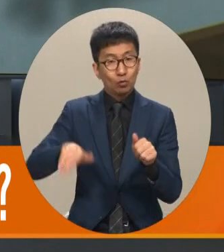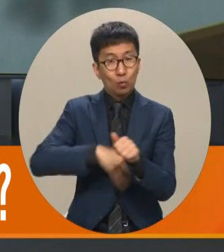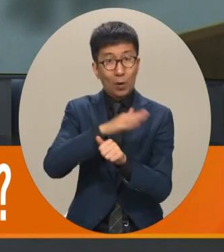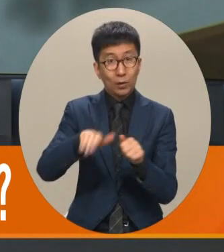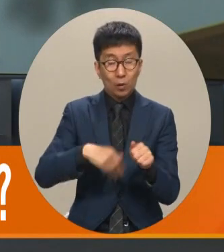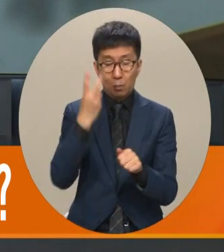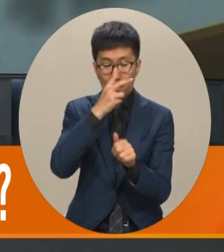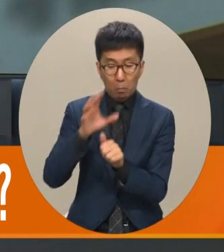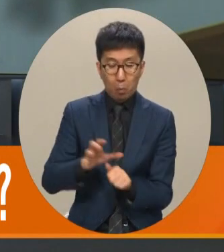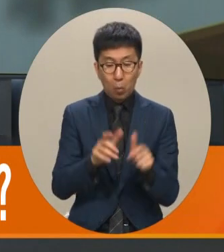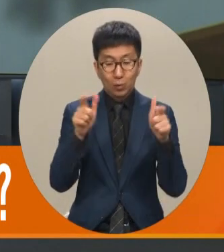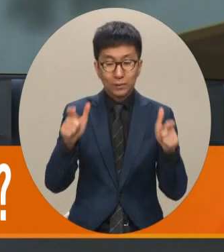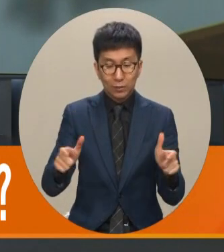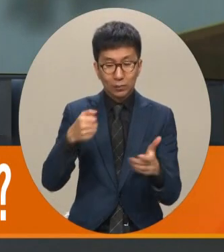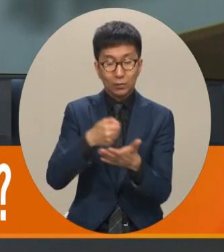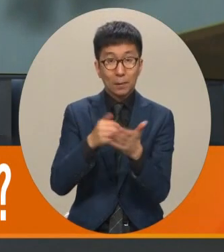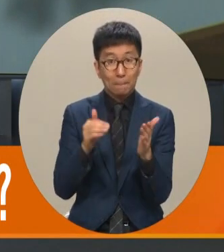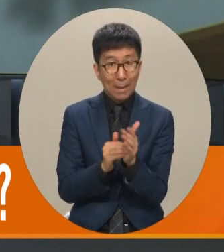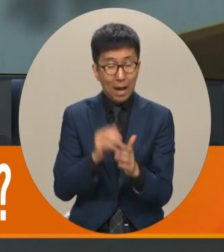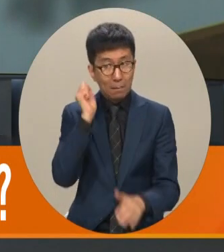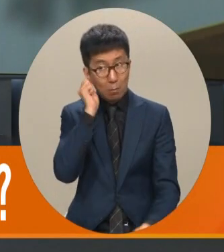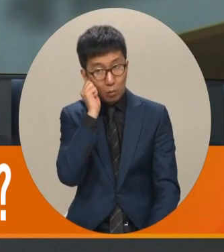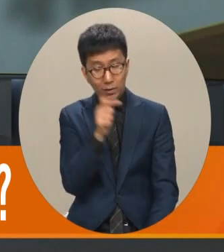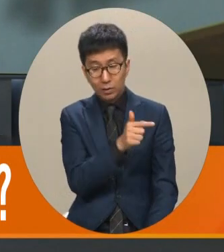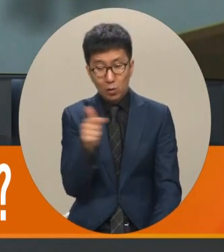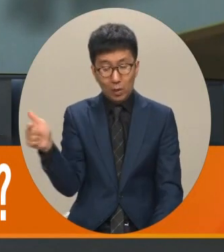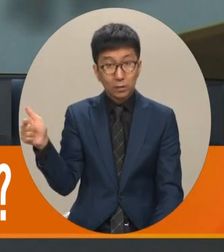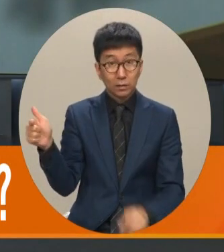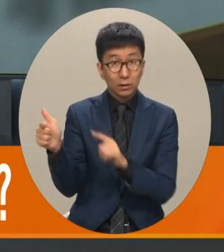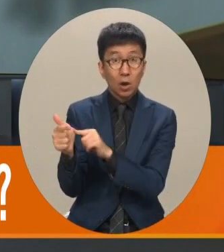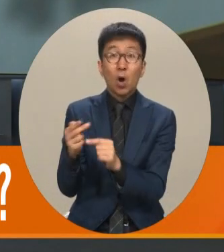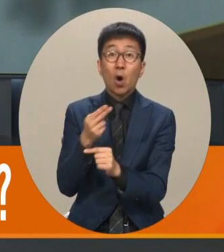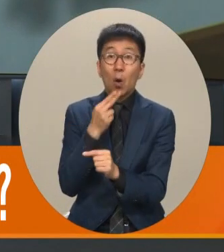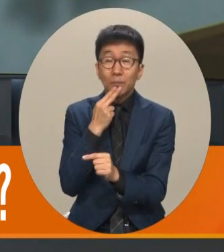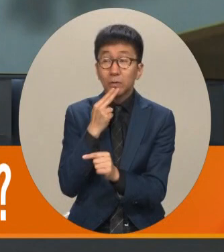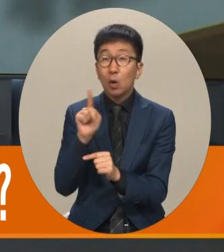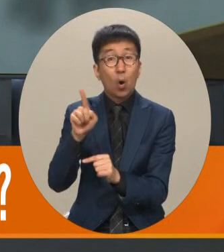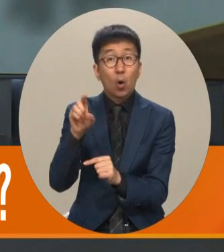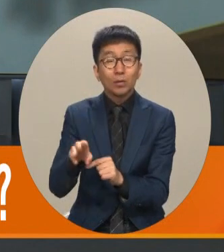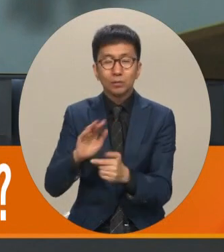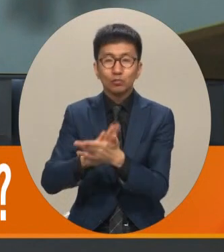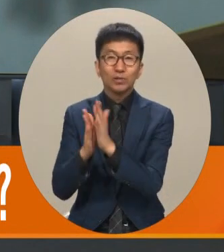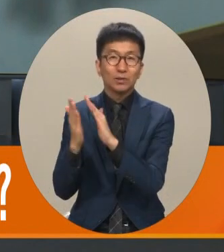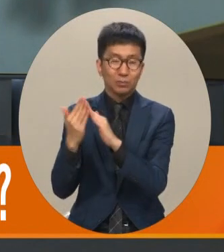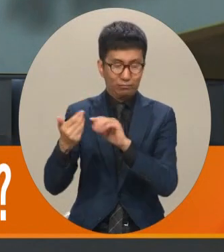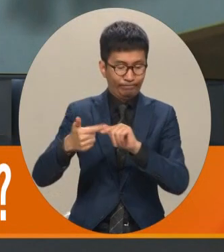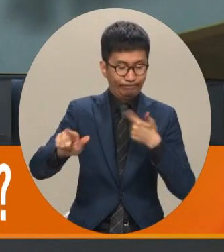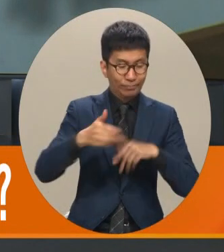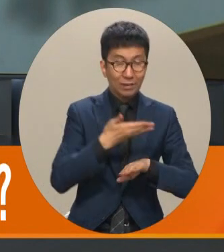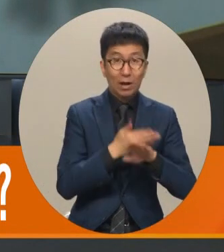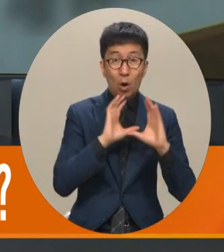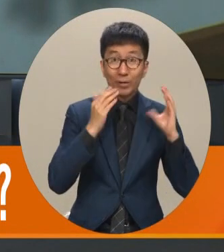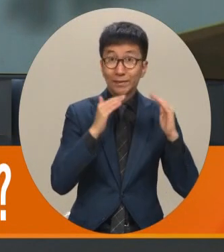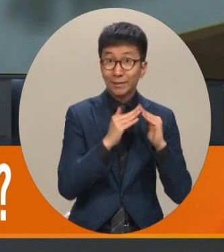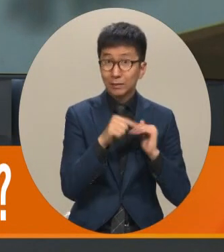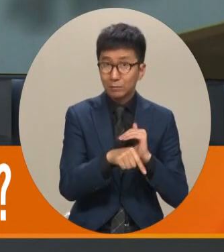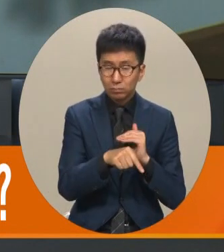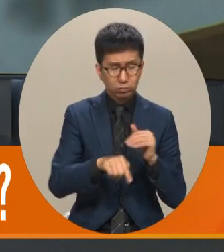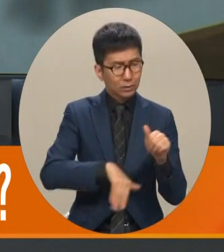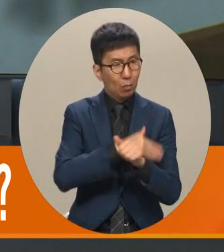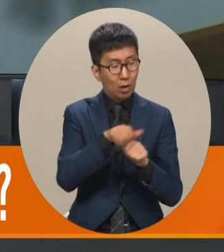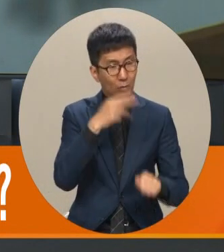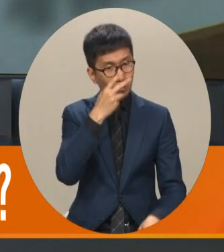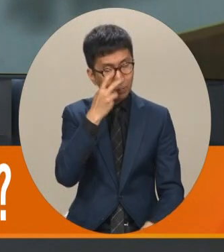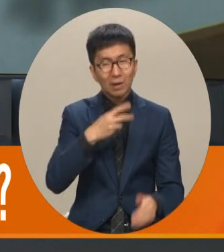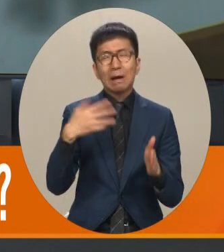구역으로 지정돼서 주변에 유해 시설이 들어설 수 없는 유치원과 달리이 어린이 집은 유해시설 현황을